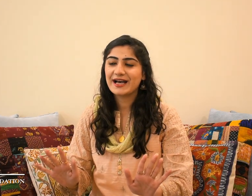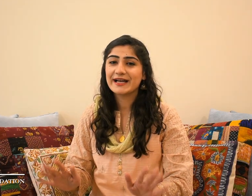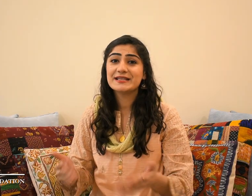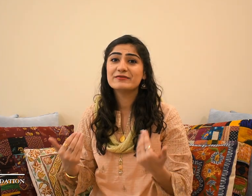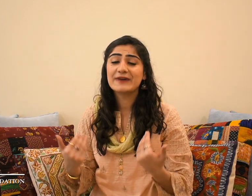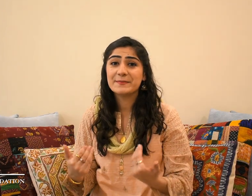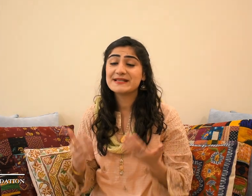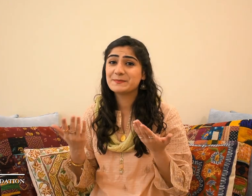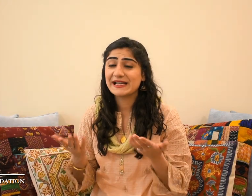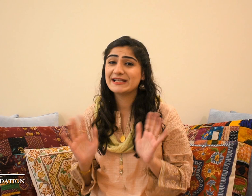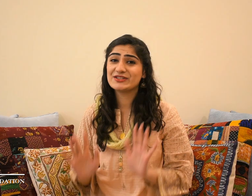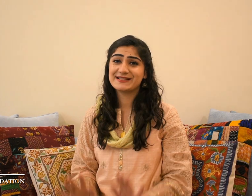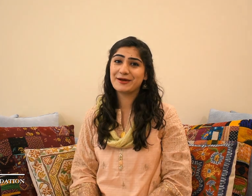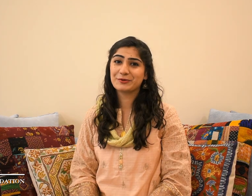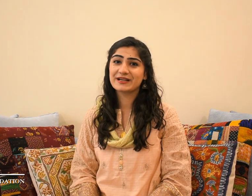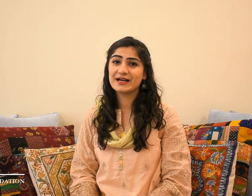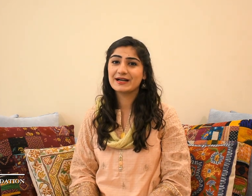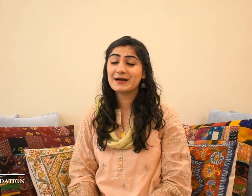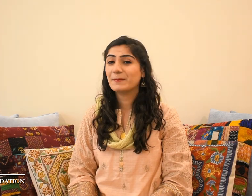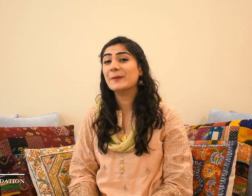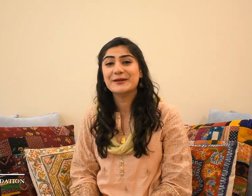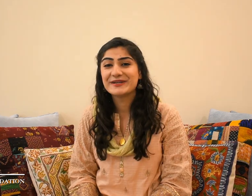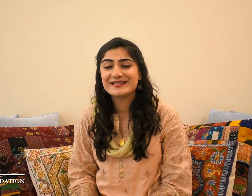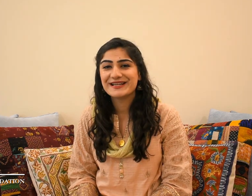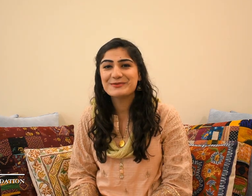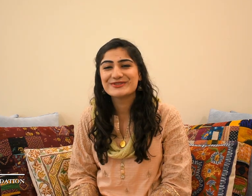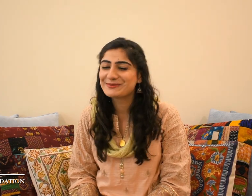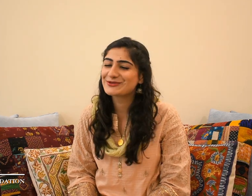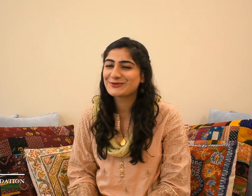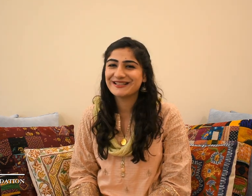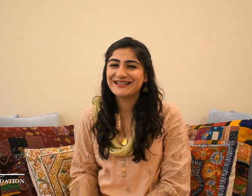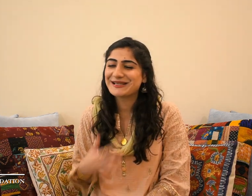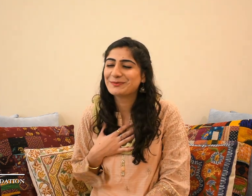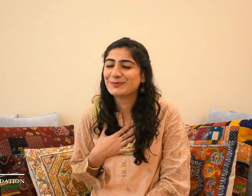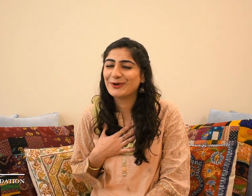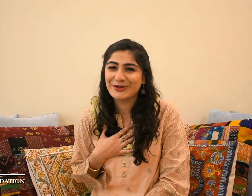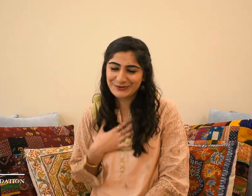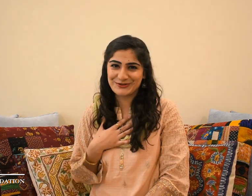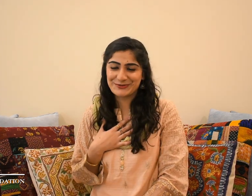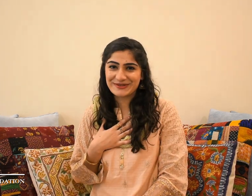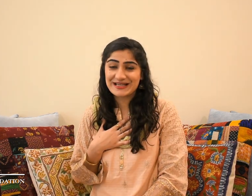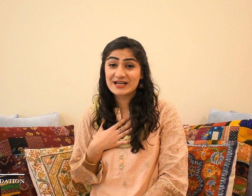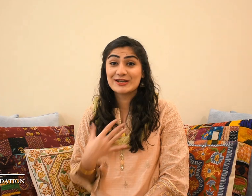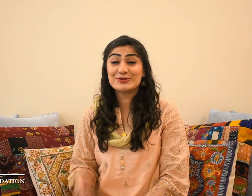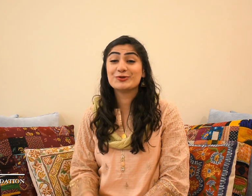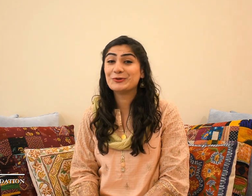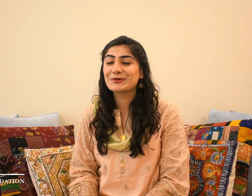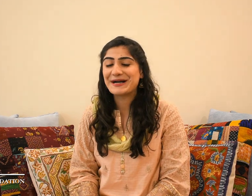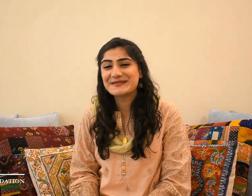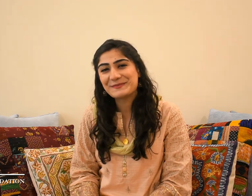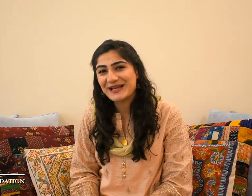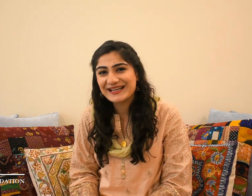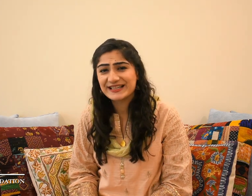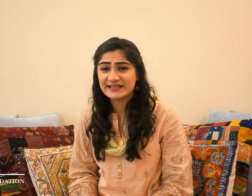शुक्र है हादी वापस पहले जैसा हो गया। मानो की तरह मुझे भी उसको देख के बहुत खुशी हुई। जो